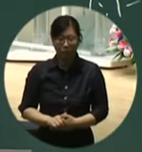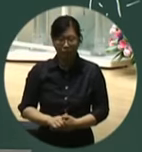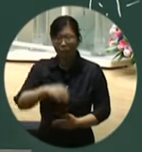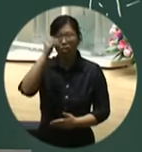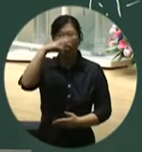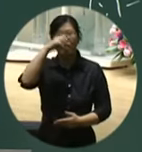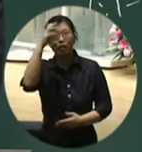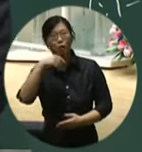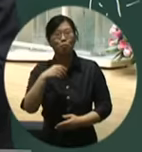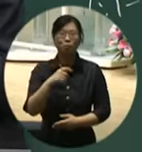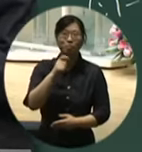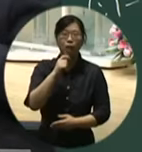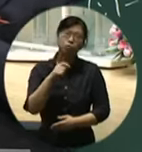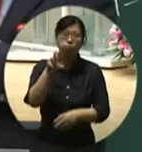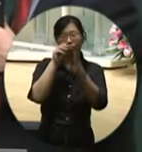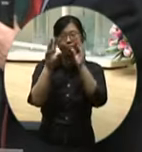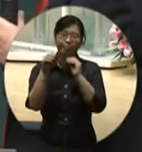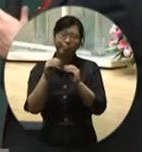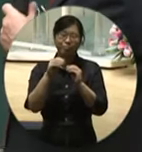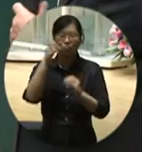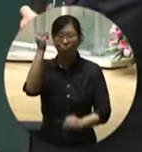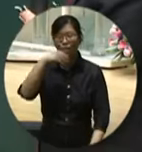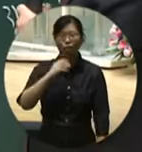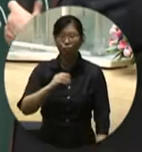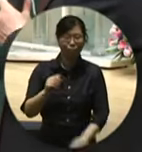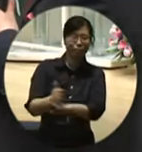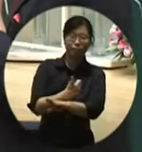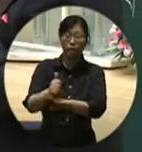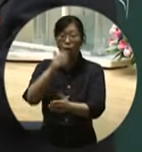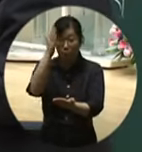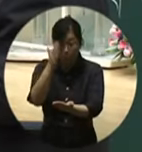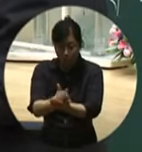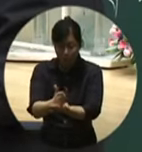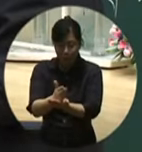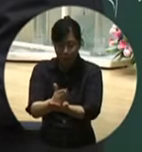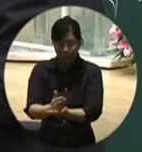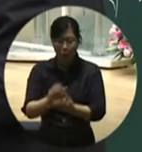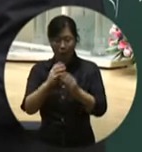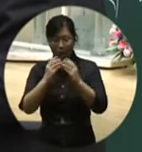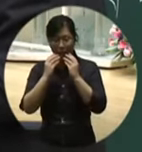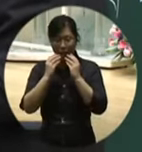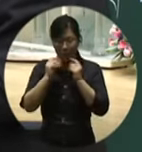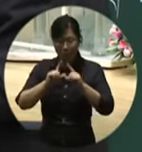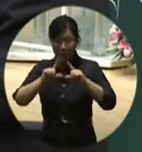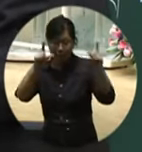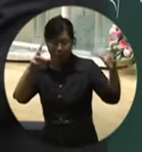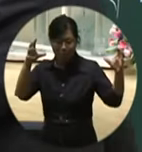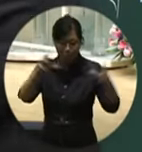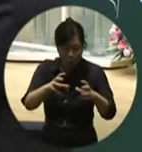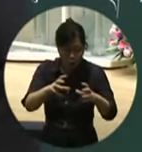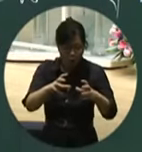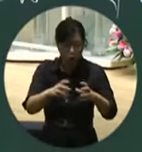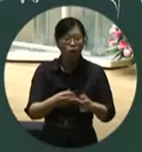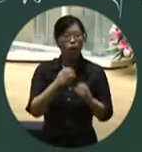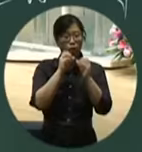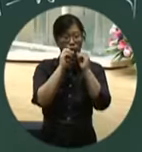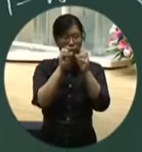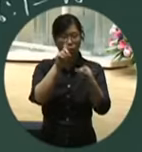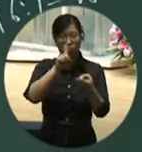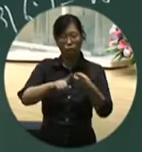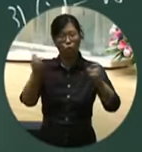전도자의 포럼을 해라. And during core, don't just come here, but then do a lot of evangelists forum. 내일 교회 가시거든